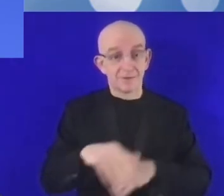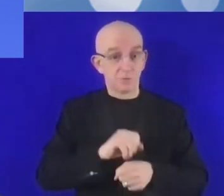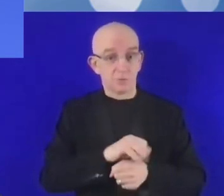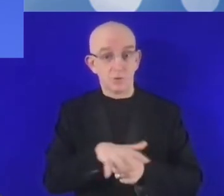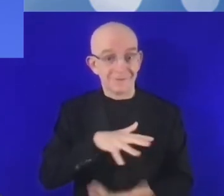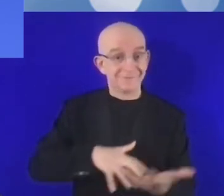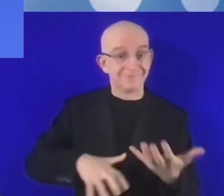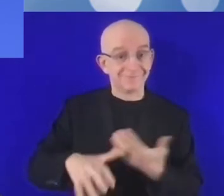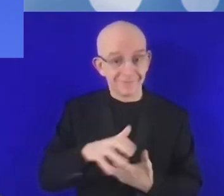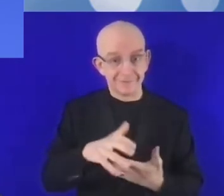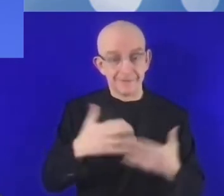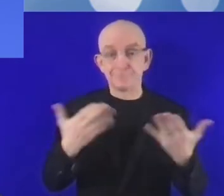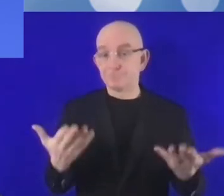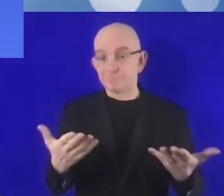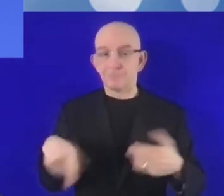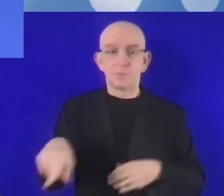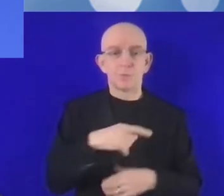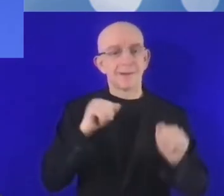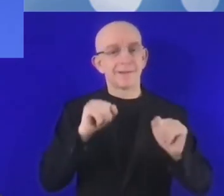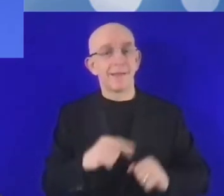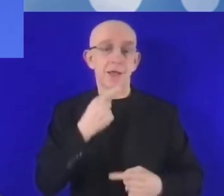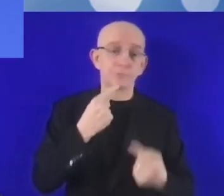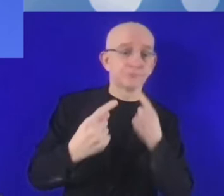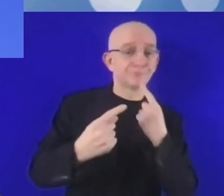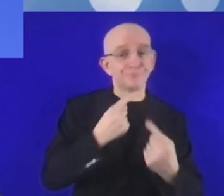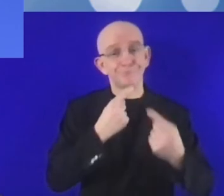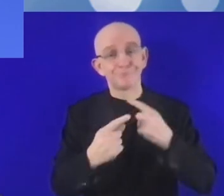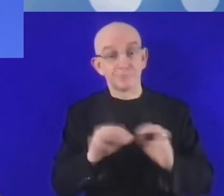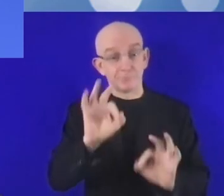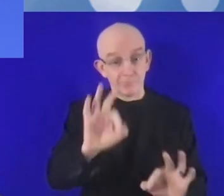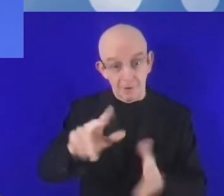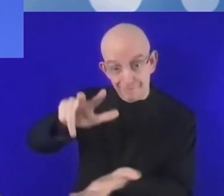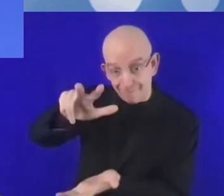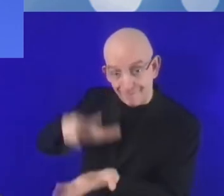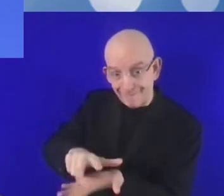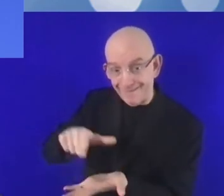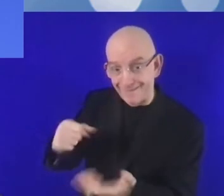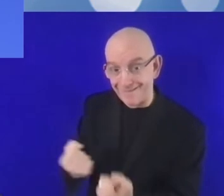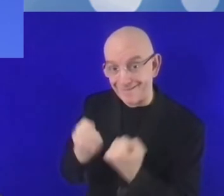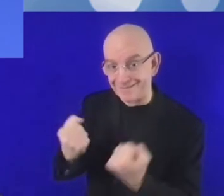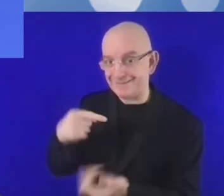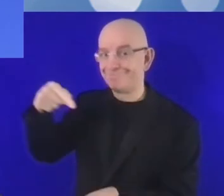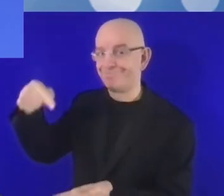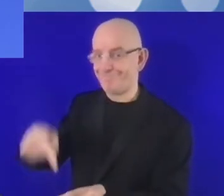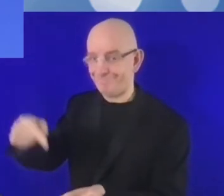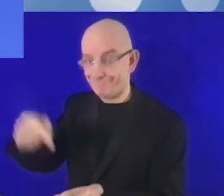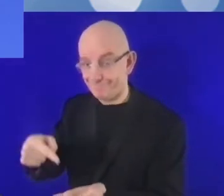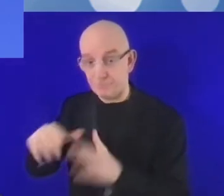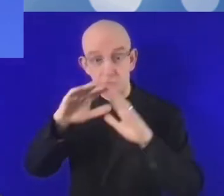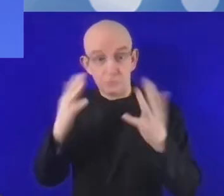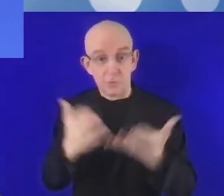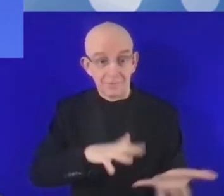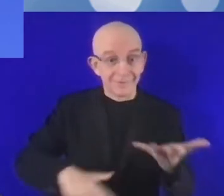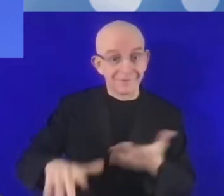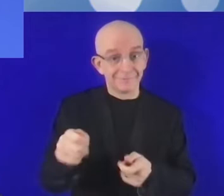pas accès à Internet. Il nous faut donc travailler à l'avenir de la connectivité ensemble lors de ce sommet.